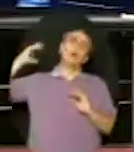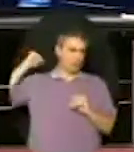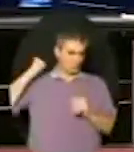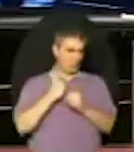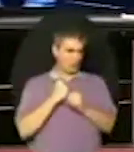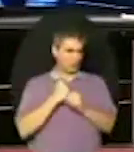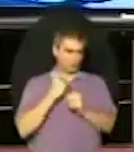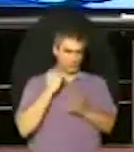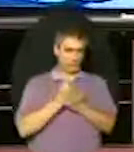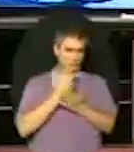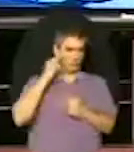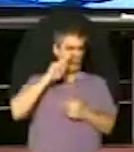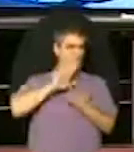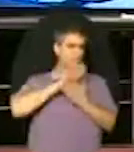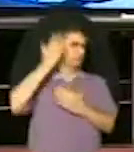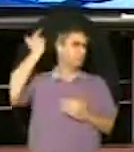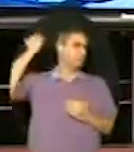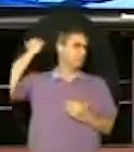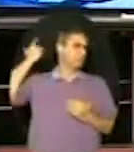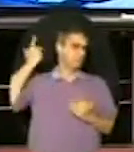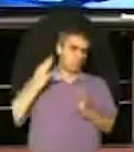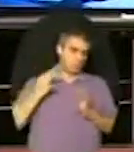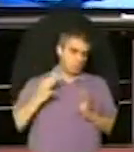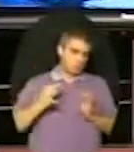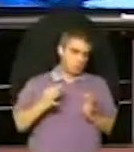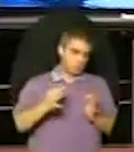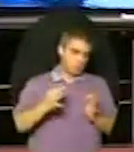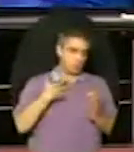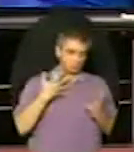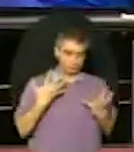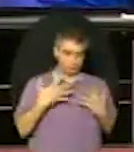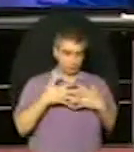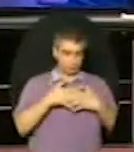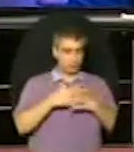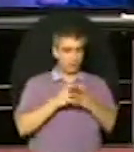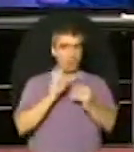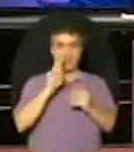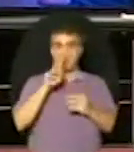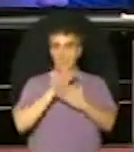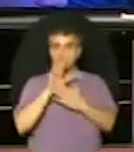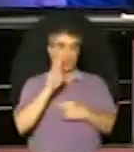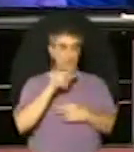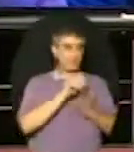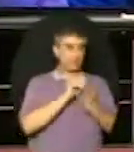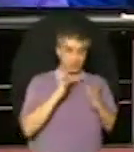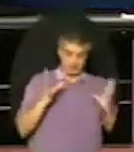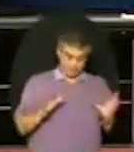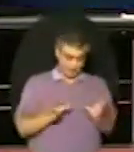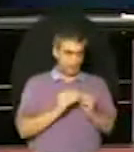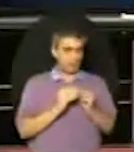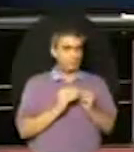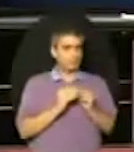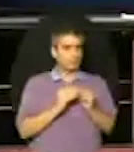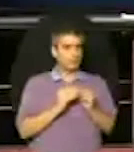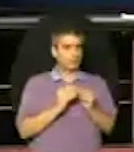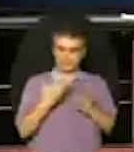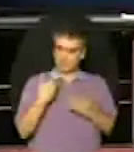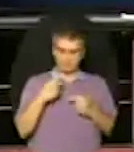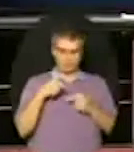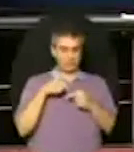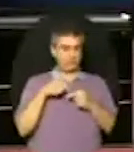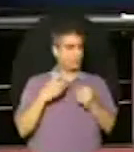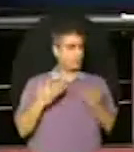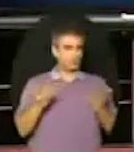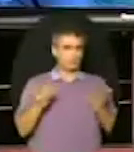הרי לאשר תקציב 2015, התעקשו לקרוך את שני הדברים ביחד. אתם כורכים את שני הדברים ביחד, לפחות תביאו את היתרון